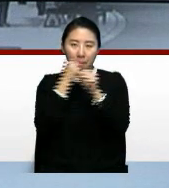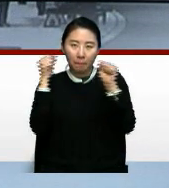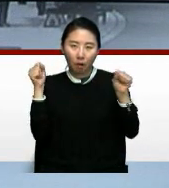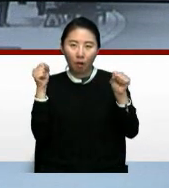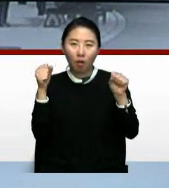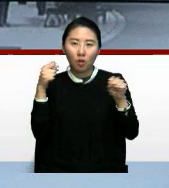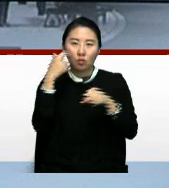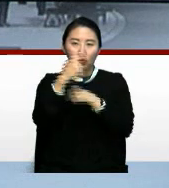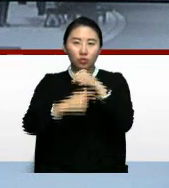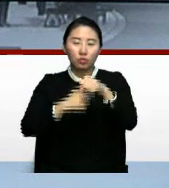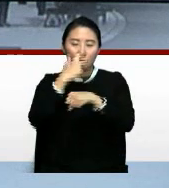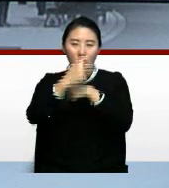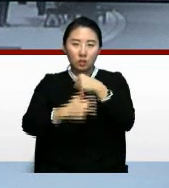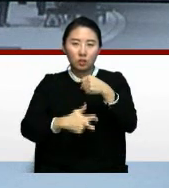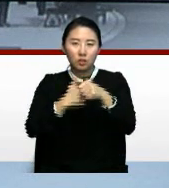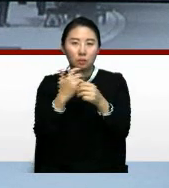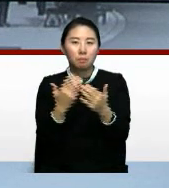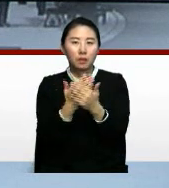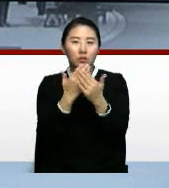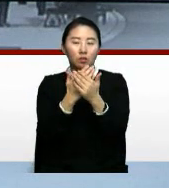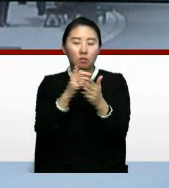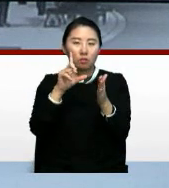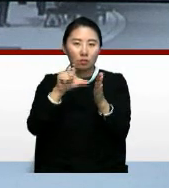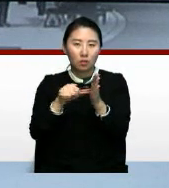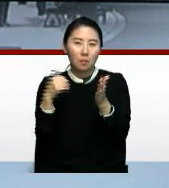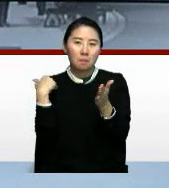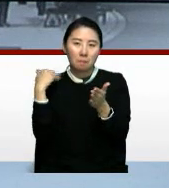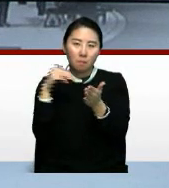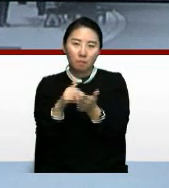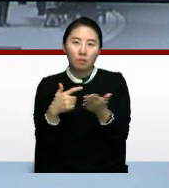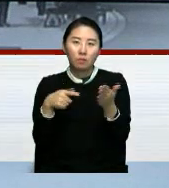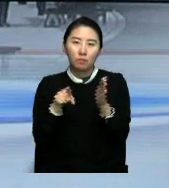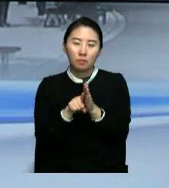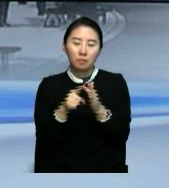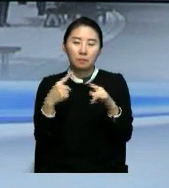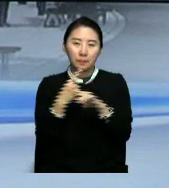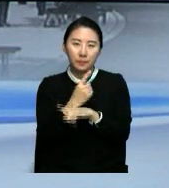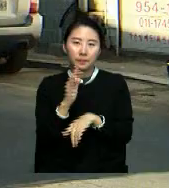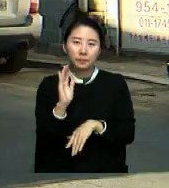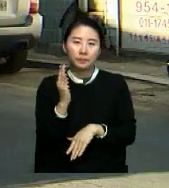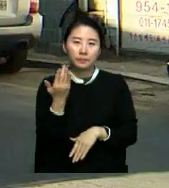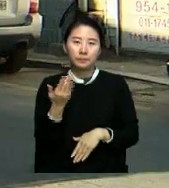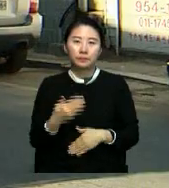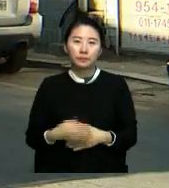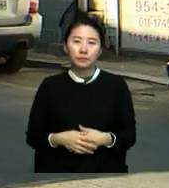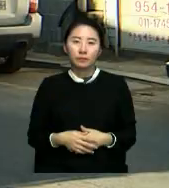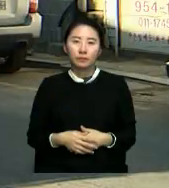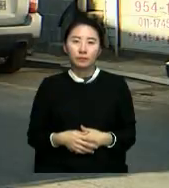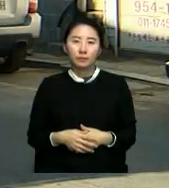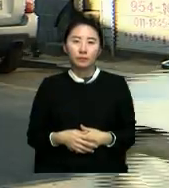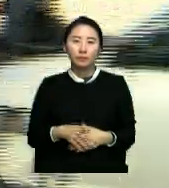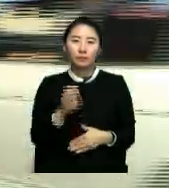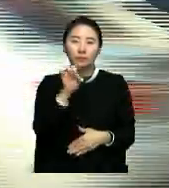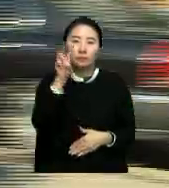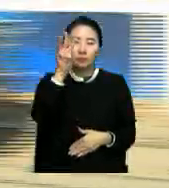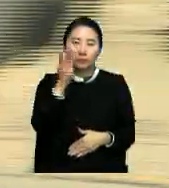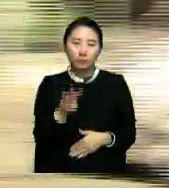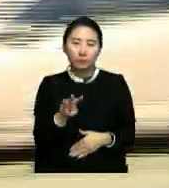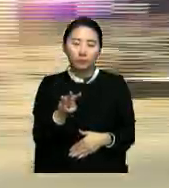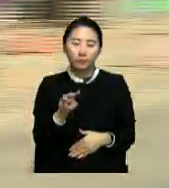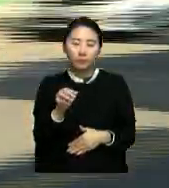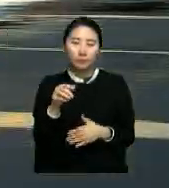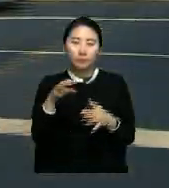70년대의 전성기를 재현할 문화거리로 탈바꿈합니다. 보도에 전진아 기자입니다. 파주 읍